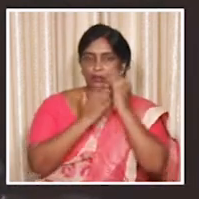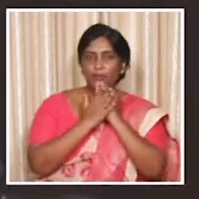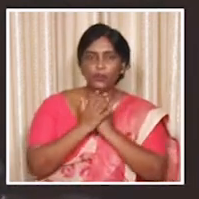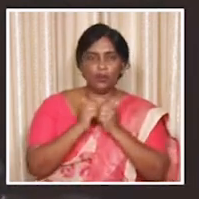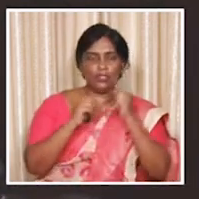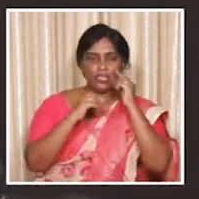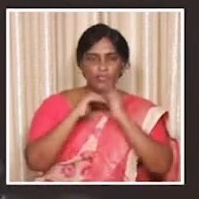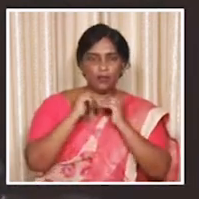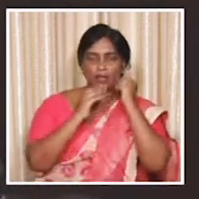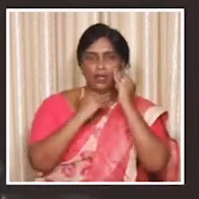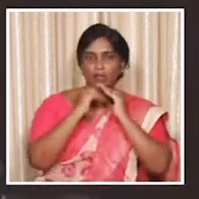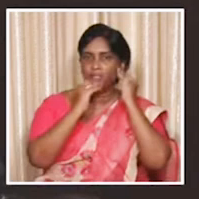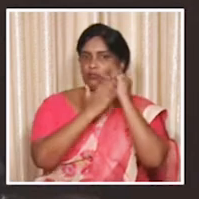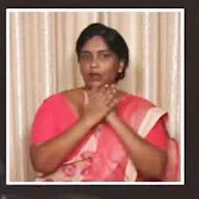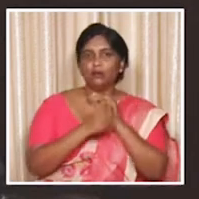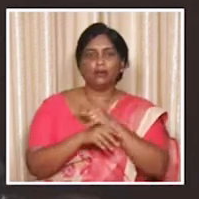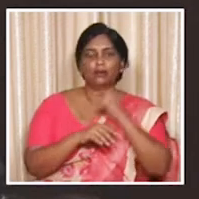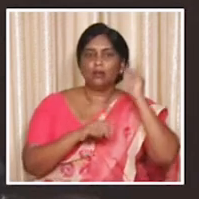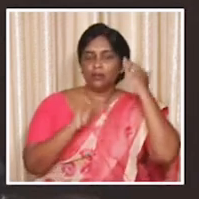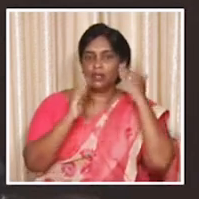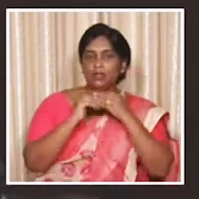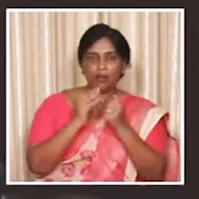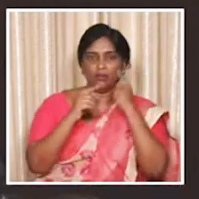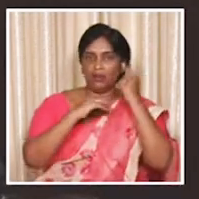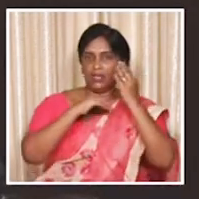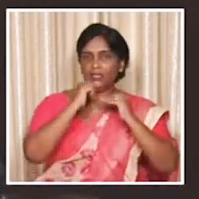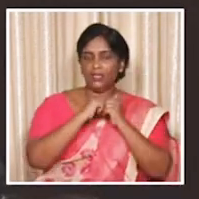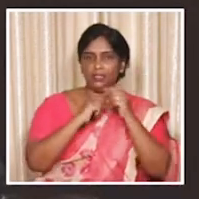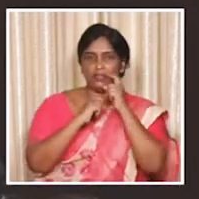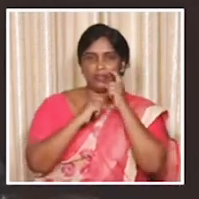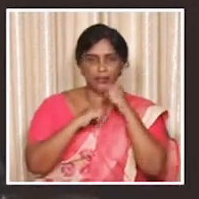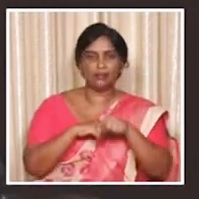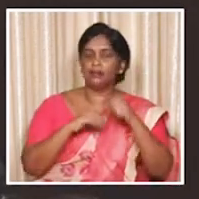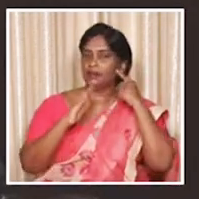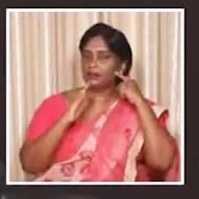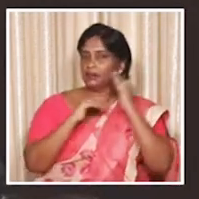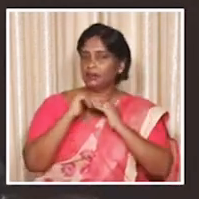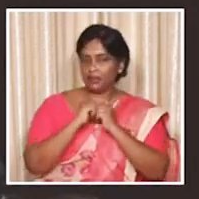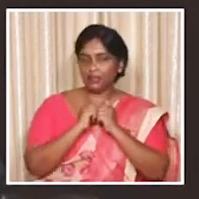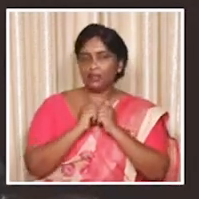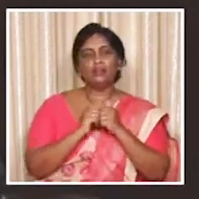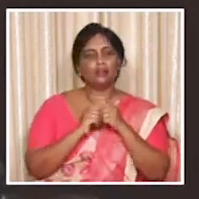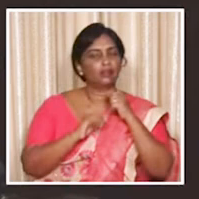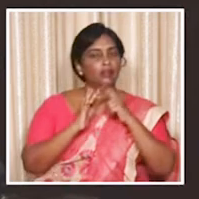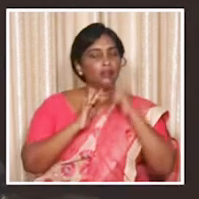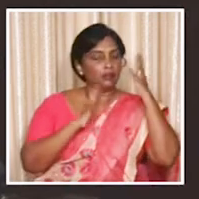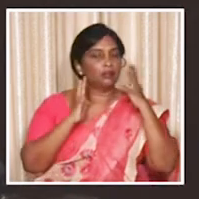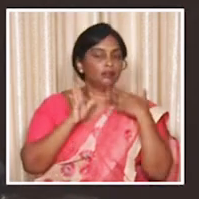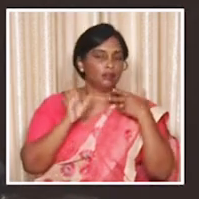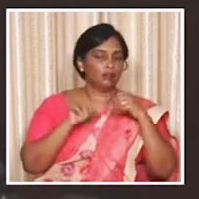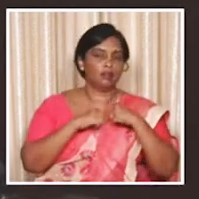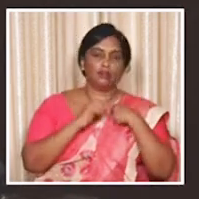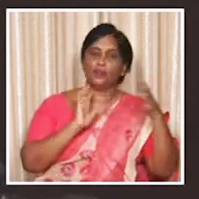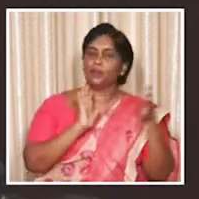දැනගන්න කාරණාවක් තියෙනවා ක්‍රීඩා හැමතුමාගේ විශේෂයෙන්ම අද ක්‍රිකට් ගත් අපි අන්තර්ජාතික ආයතනවල සමග සමා වැඩ